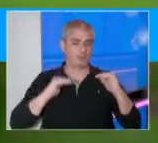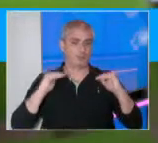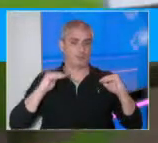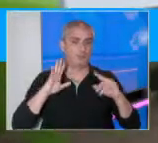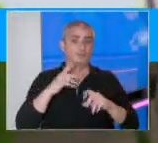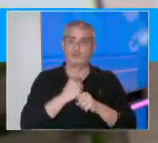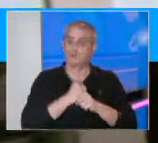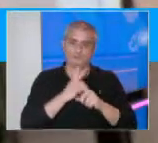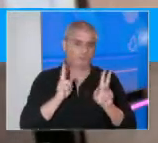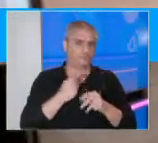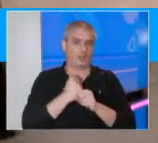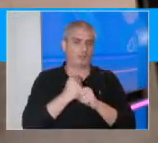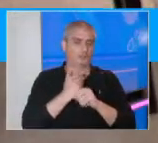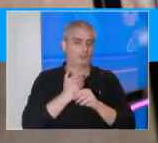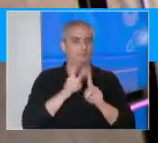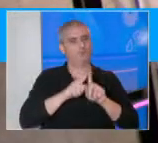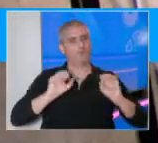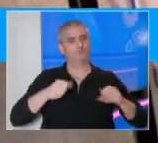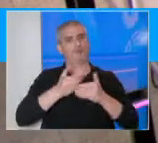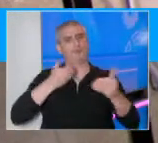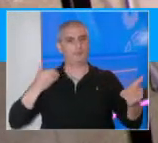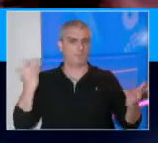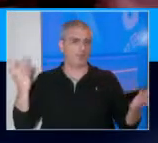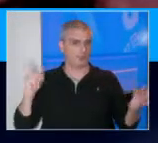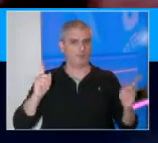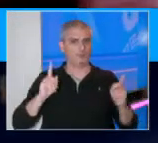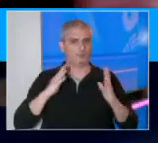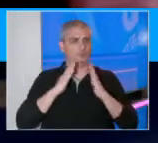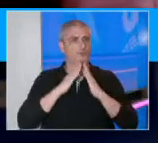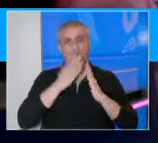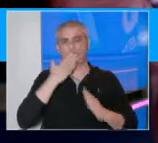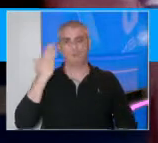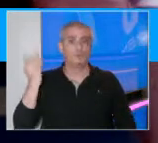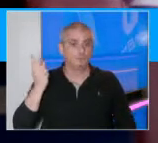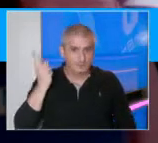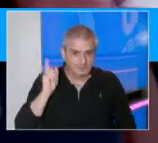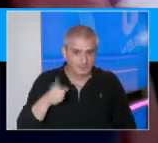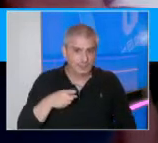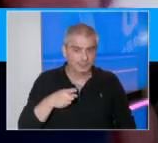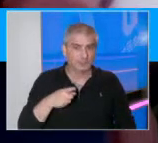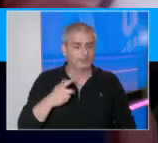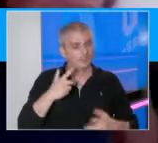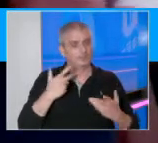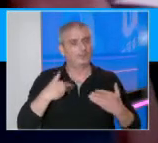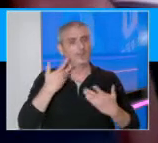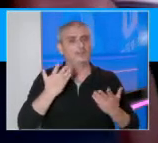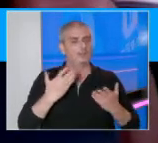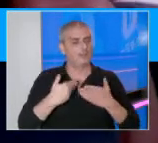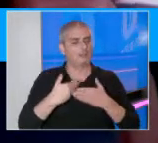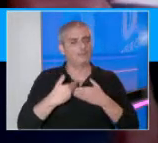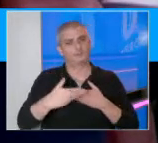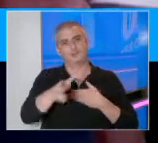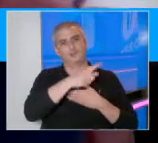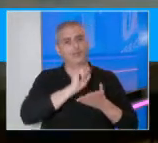לעשות את זה, אי אפשר לעשות את זה בשלט רחוק מטעם מי שיושב במטה בירושלים. צריך לתת את החופש לרשויות